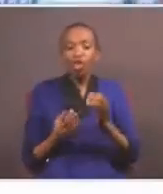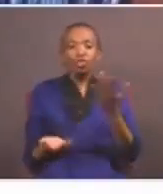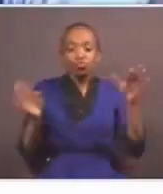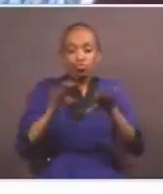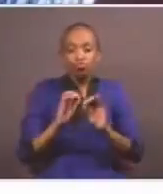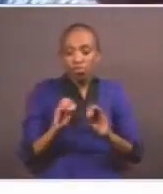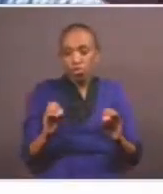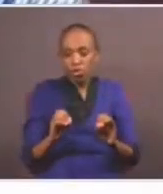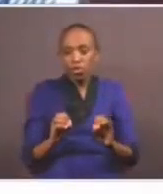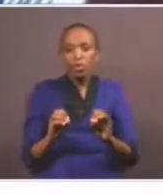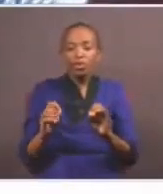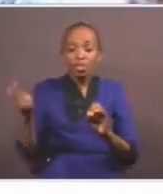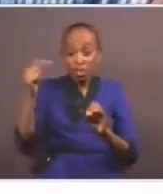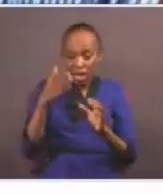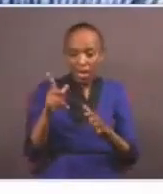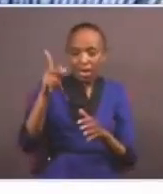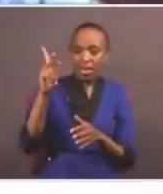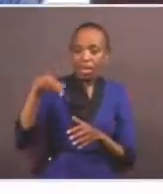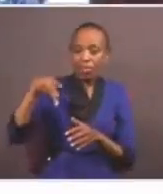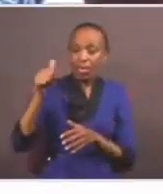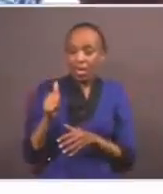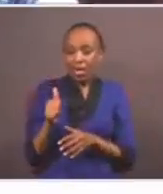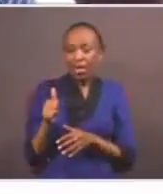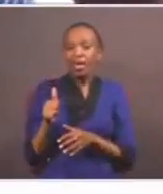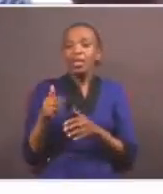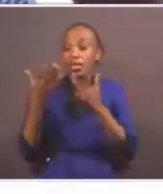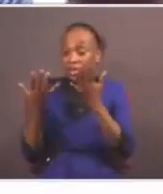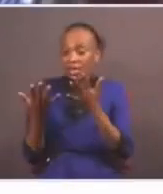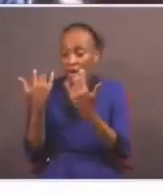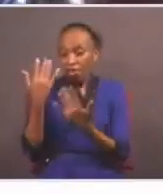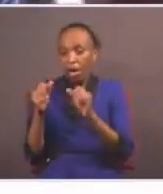hawazimi. Hapa ingekuwa inkuja KPA ama Kenya Navy, huu moto ungekuwa uzimwa mapema sana.